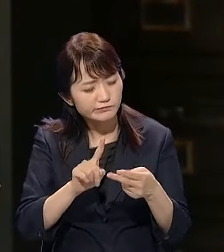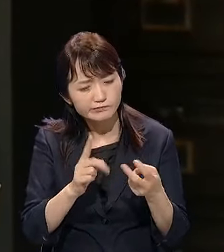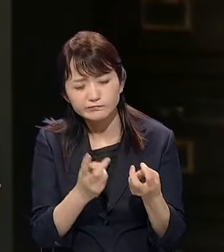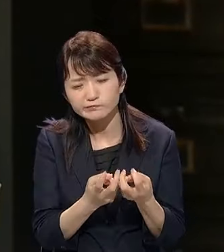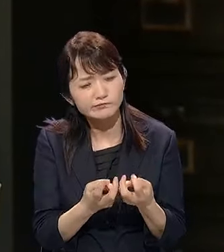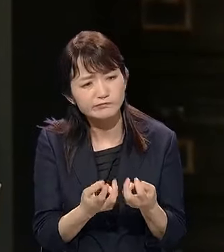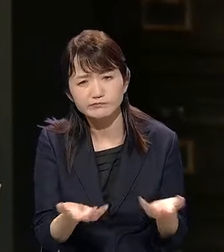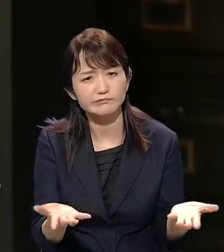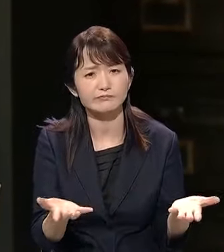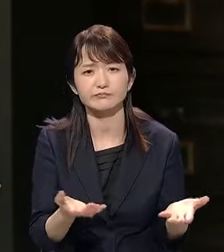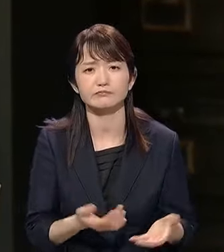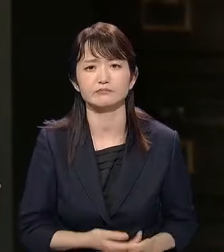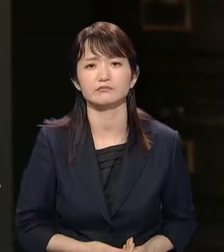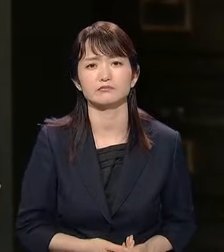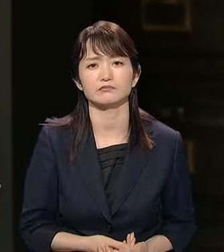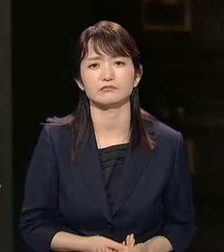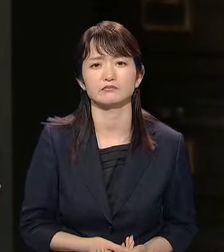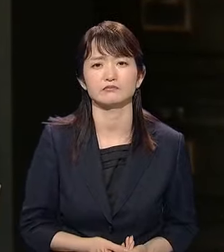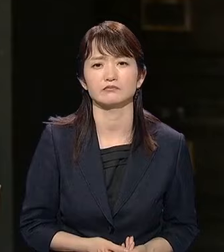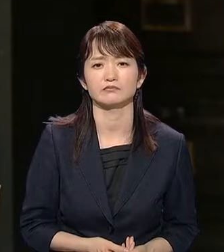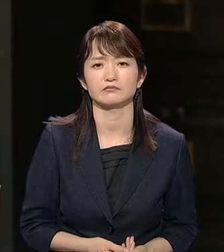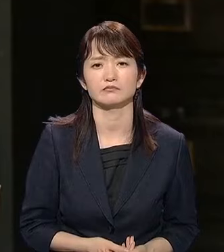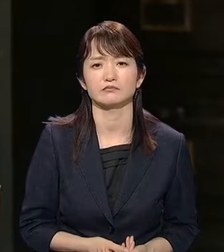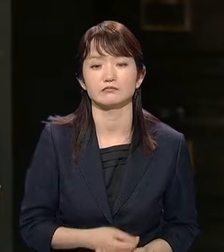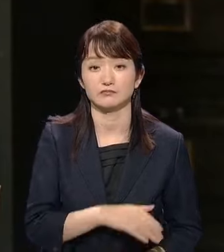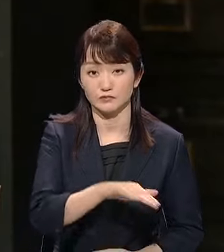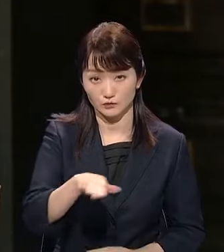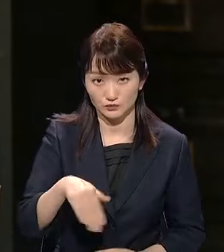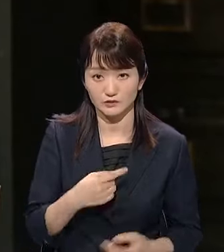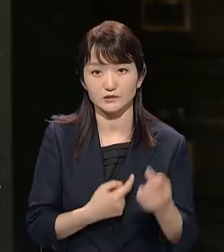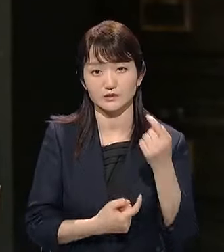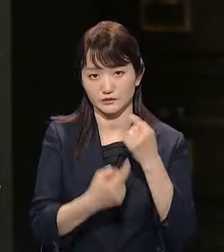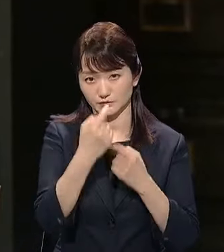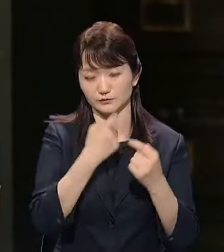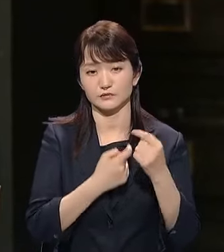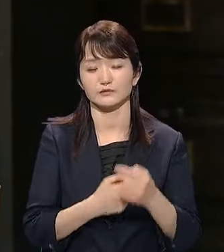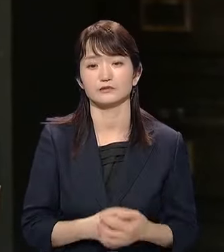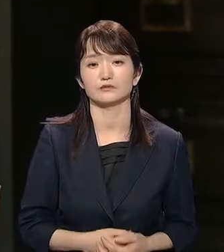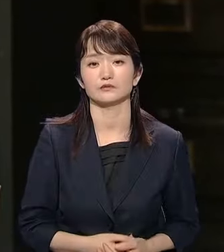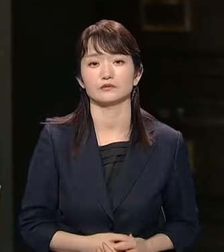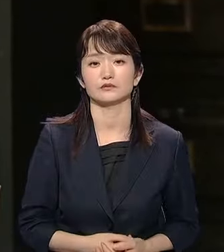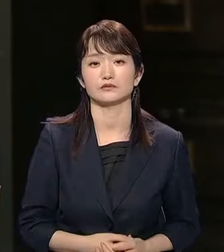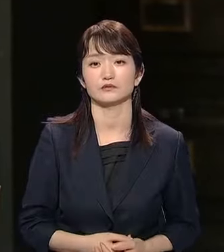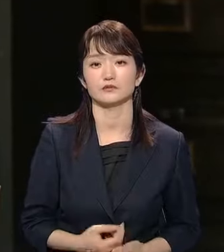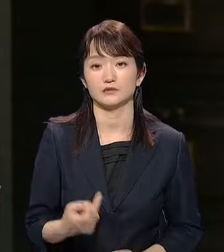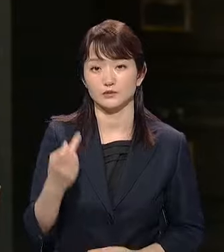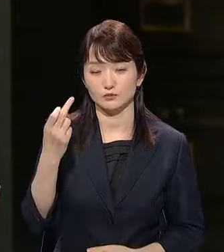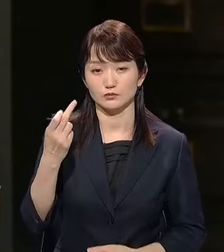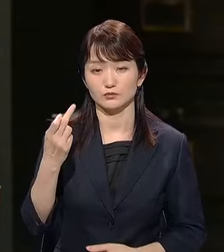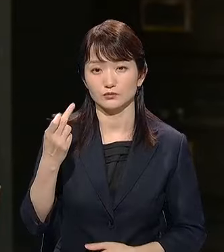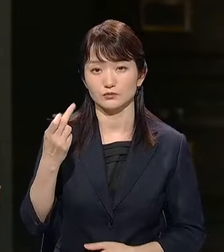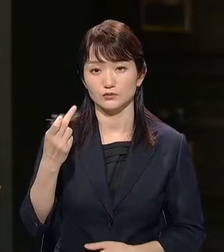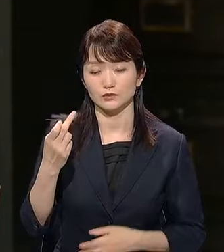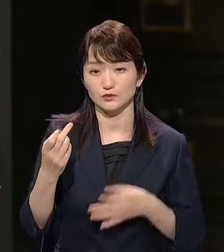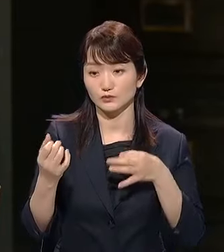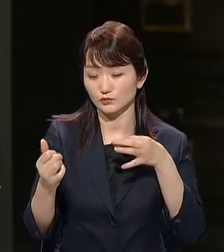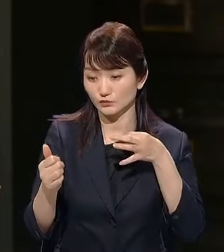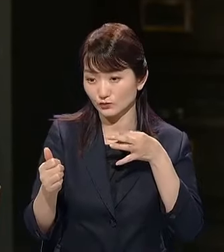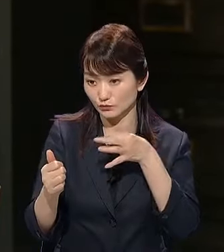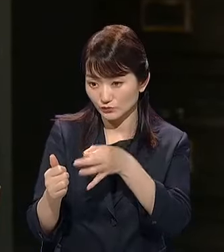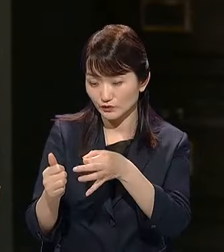할게 없습니다. 뭐 이랬다는 거예요. 자, 그래서 저희한테 제보를 주신 건데 오빠로 대해달라던 그